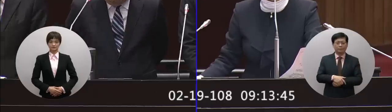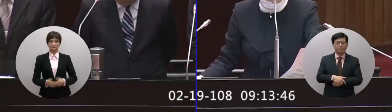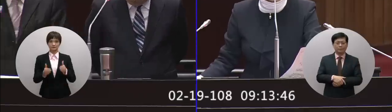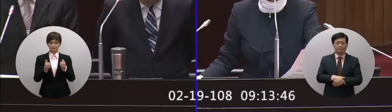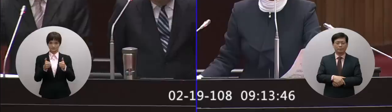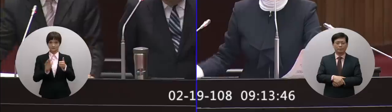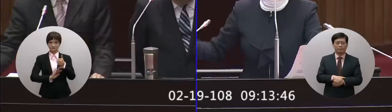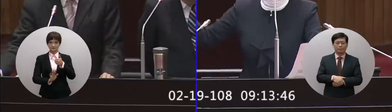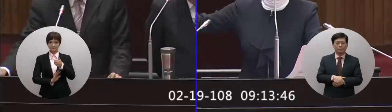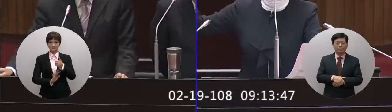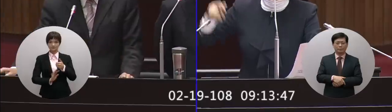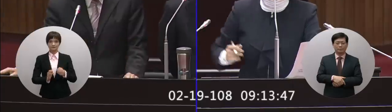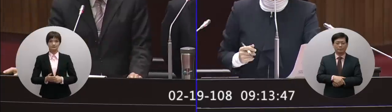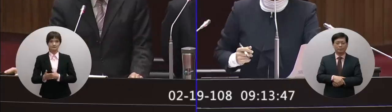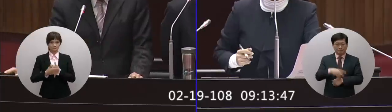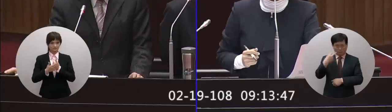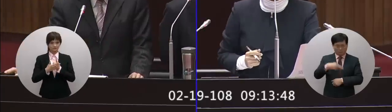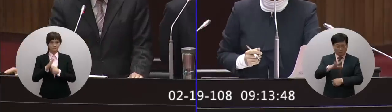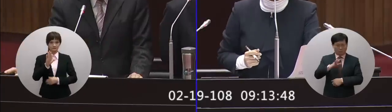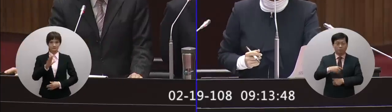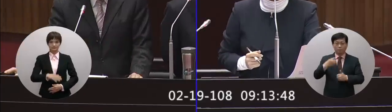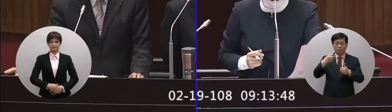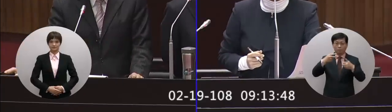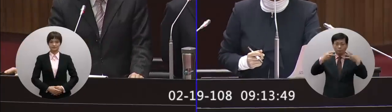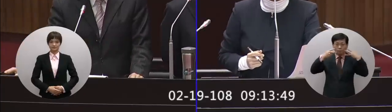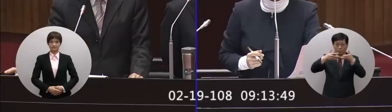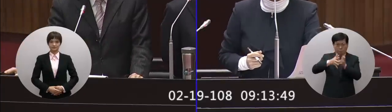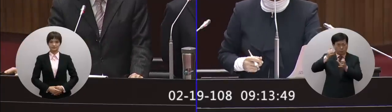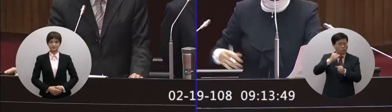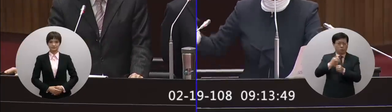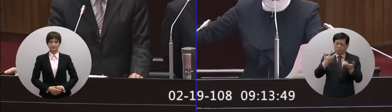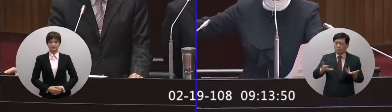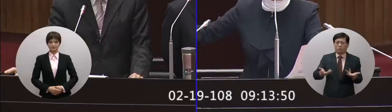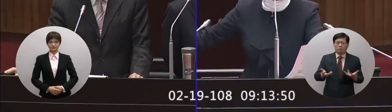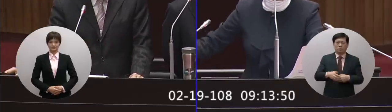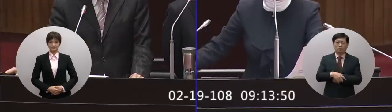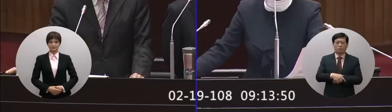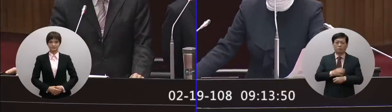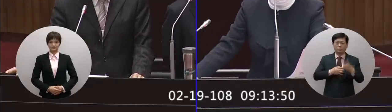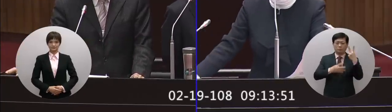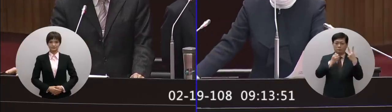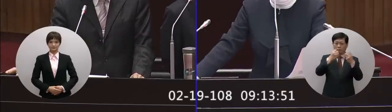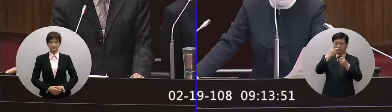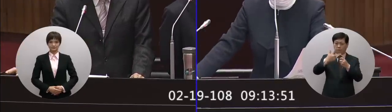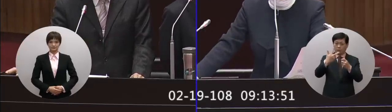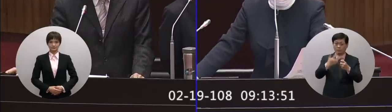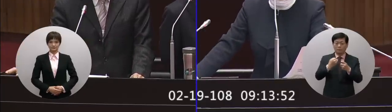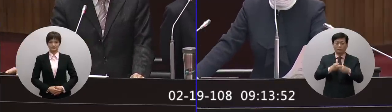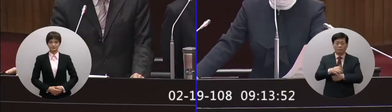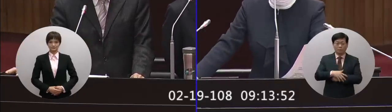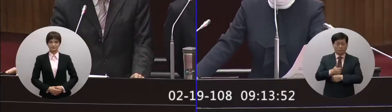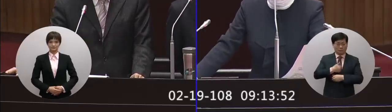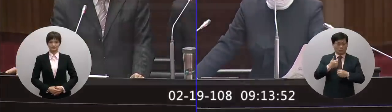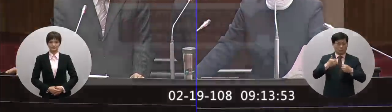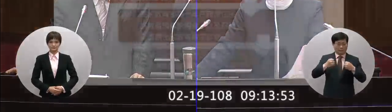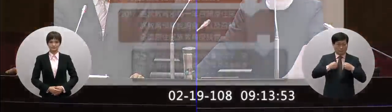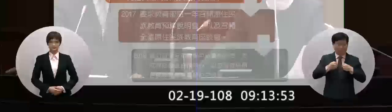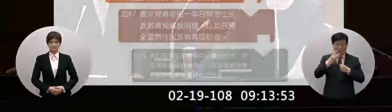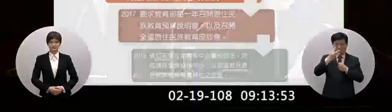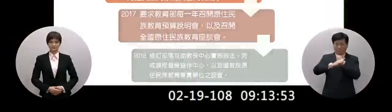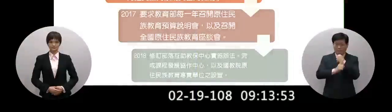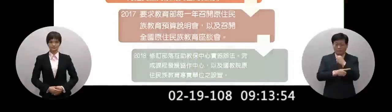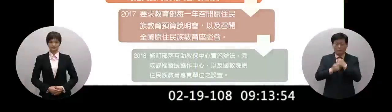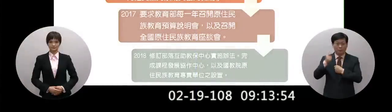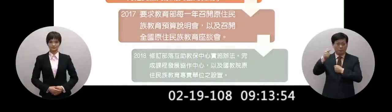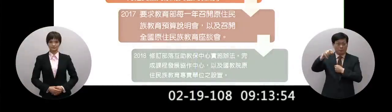谢谢委员 好 一直给协助。 还有潘部长在你任内做很多事情哈，来2017年实验三法、偏远地